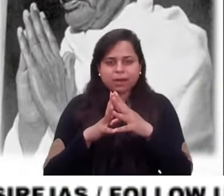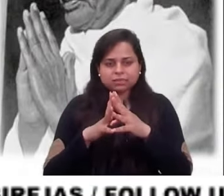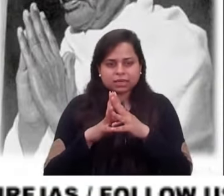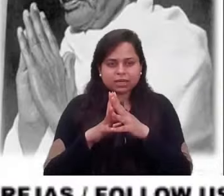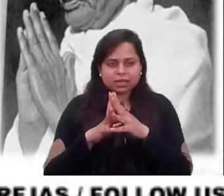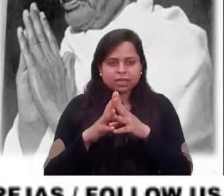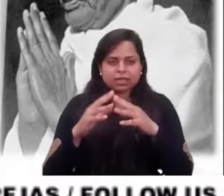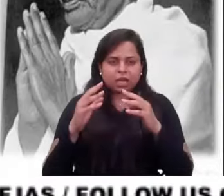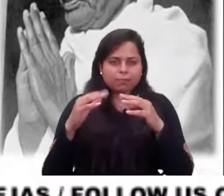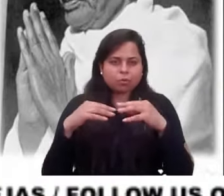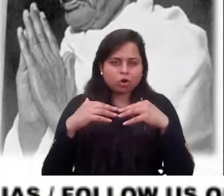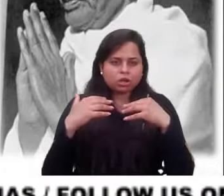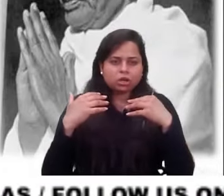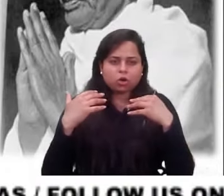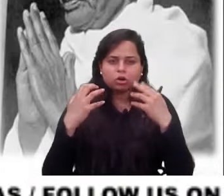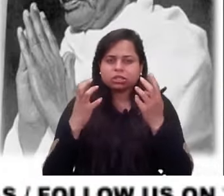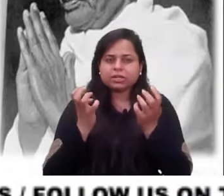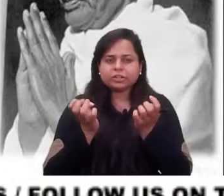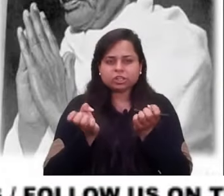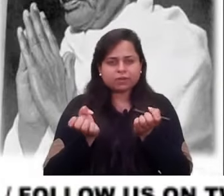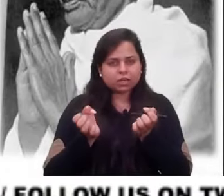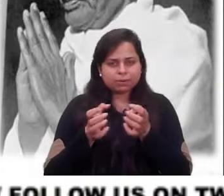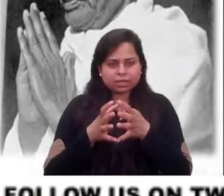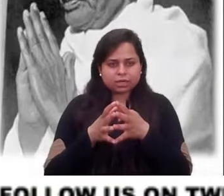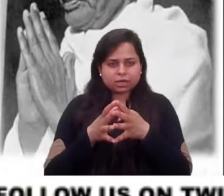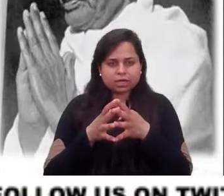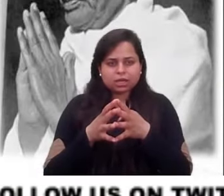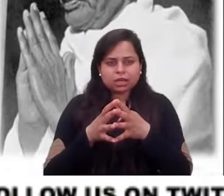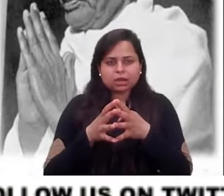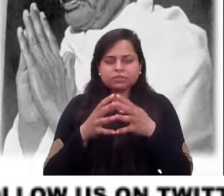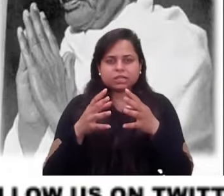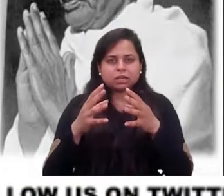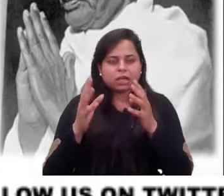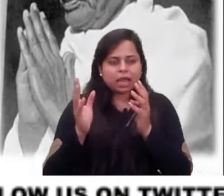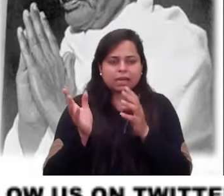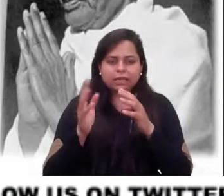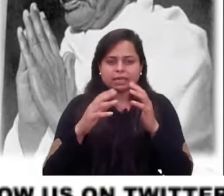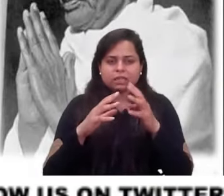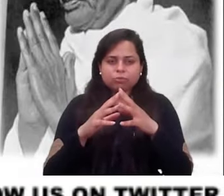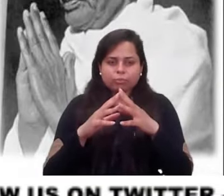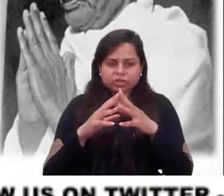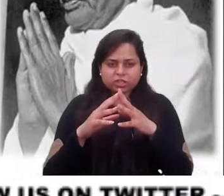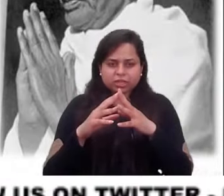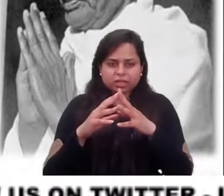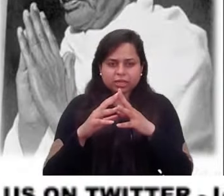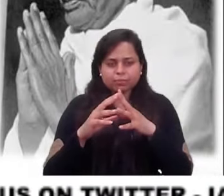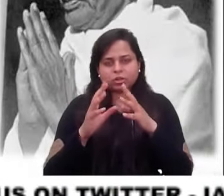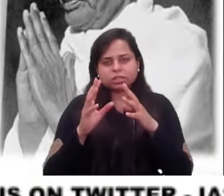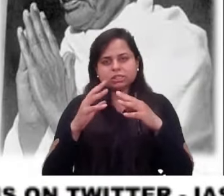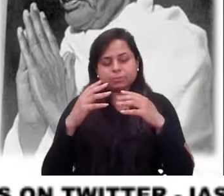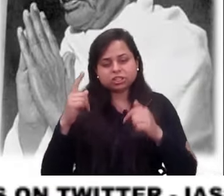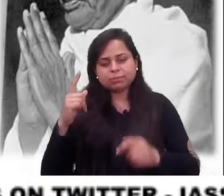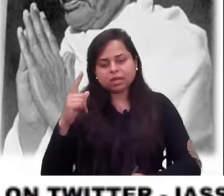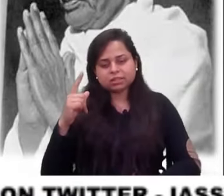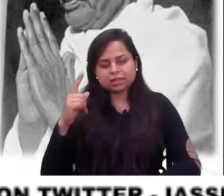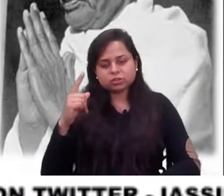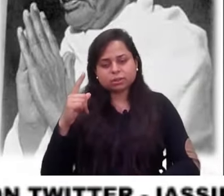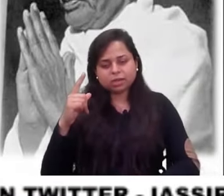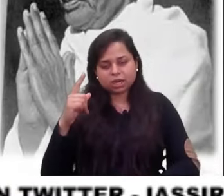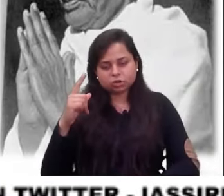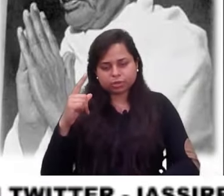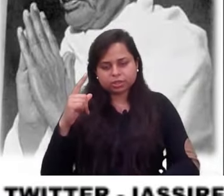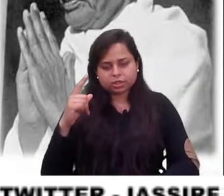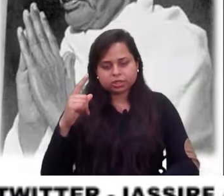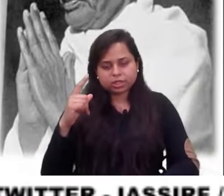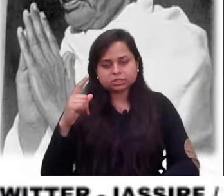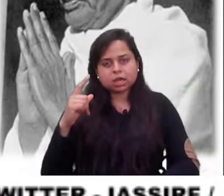आने लगे और टेंशन फ्री मूवमेंट चलने लगे बहुत ही स्पेशल बात करें तो